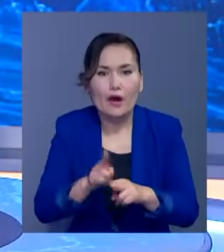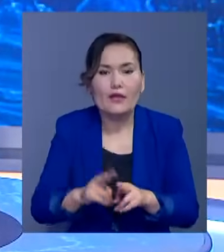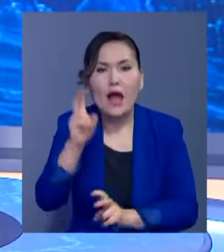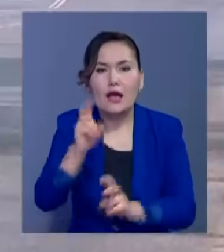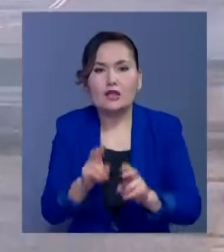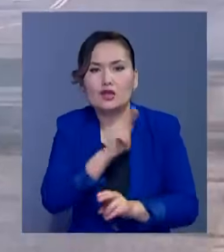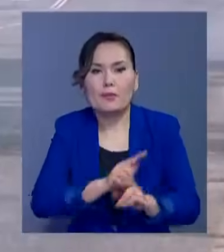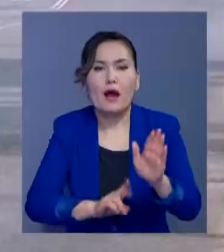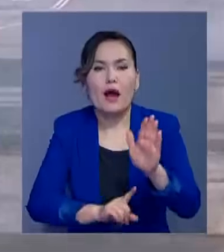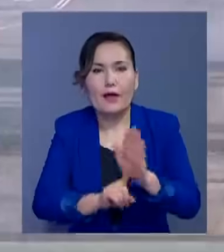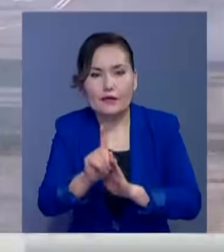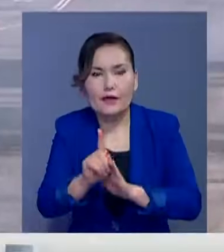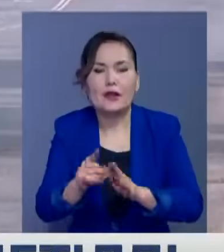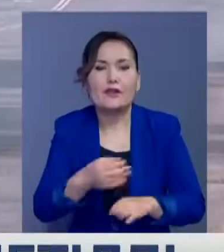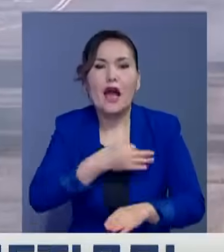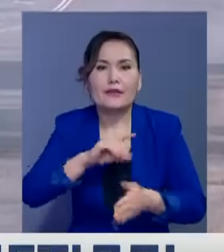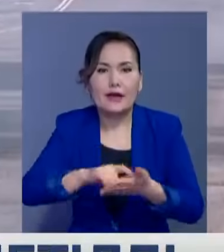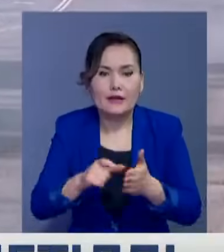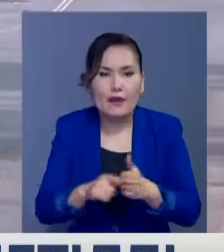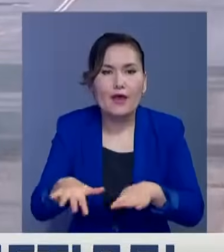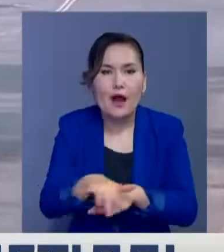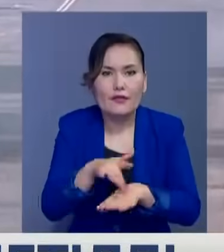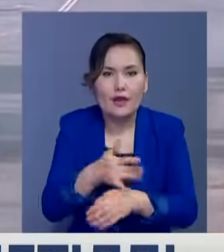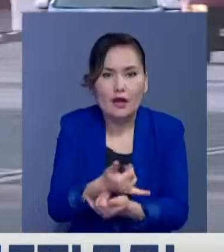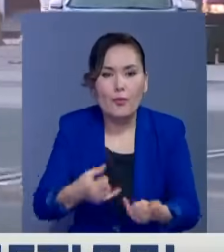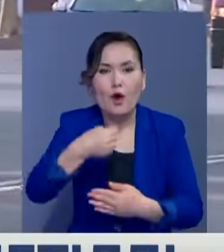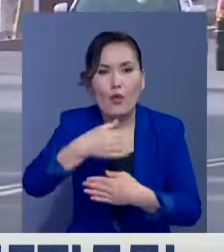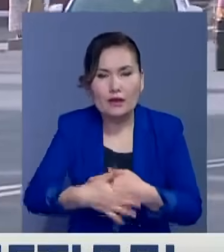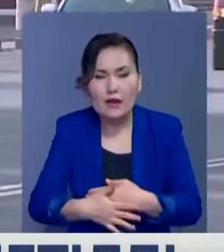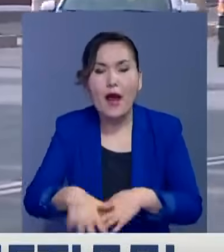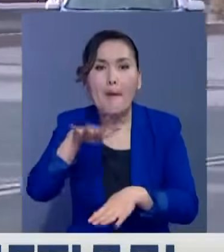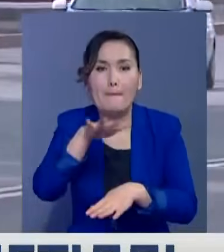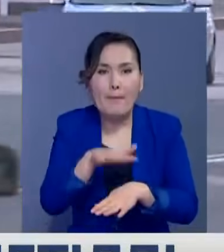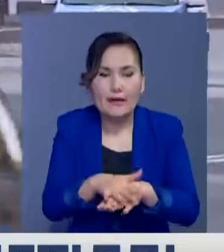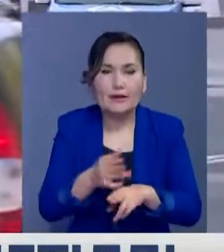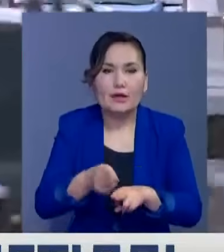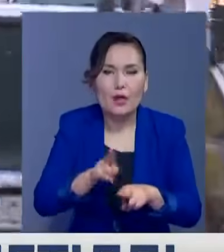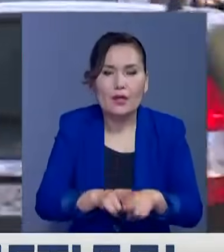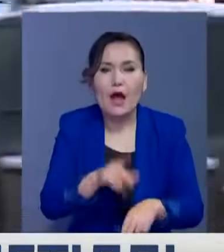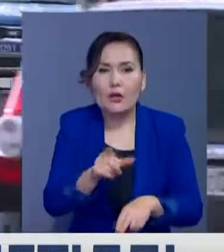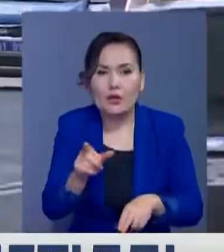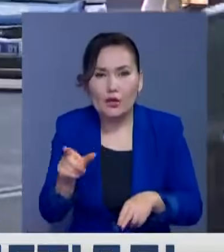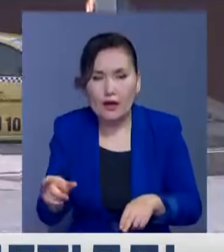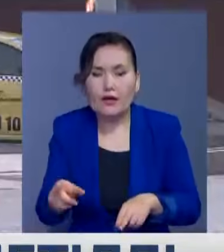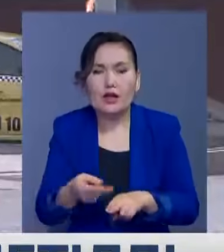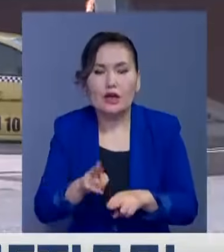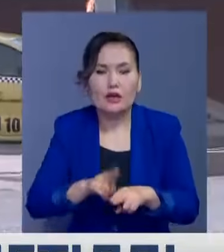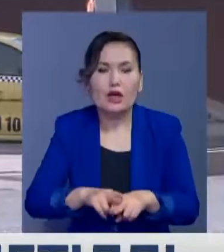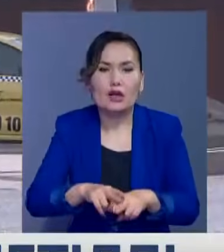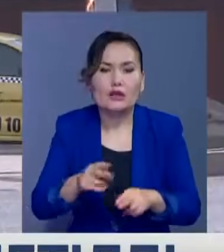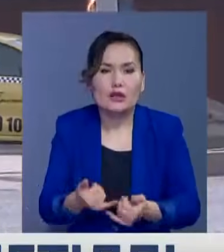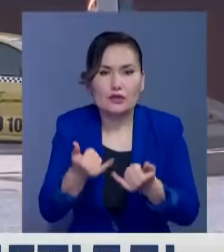кәсіпорындардың жұмысы қайта жанданды. Нотариус, халыққа қызмет көрсету орталықтары, екінші деңгейлі банктер тұрғындарға есігін айқара